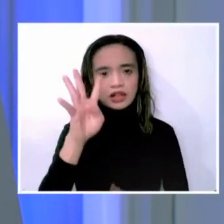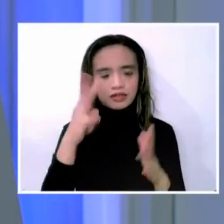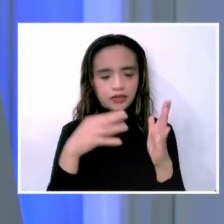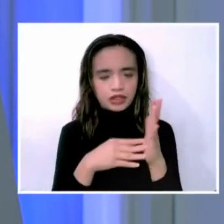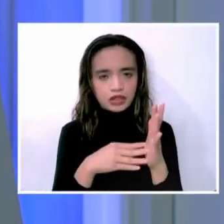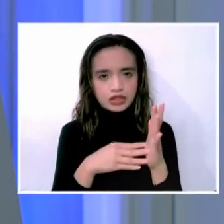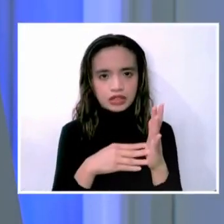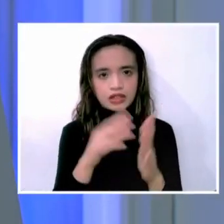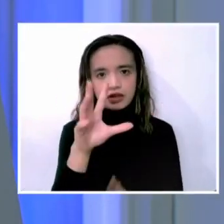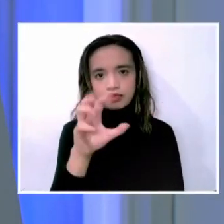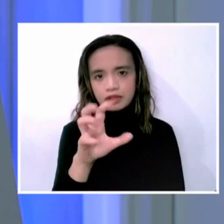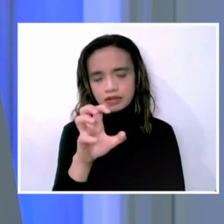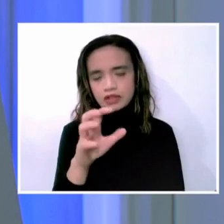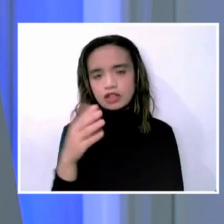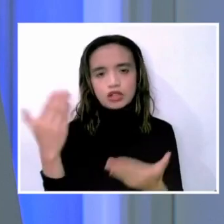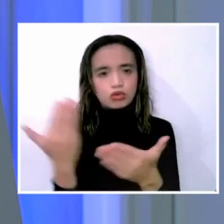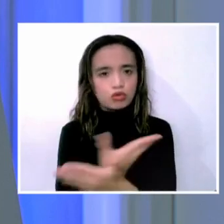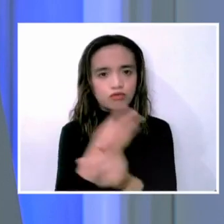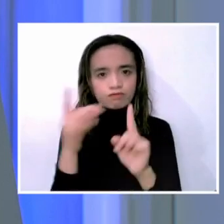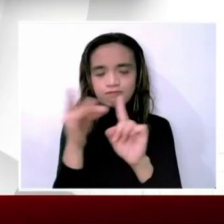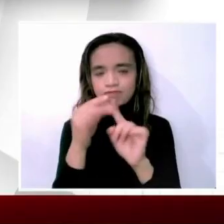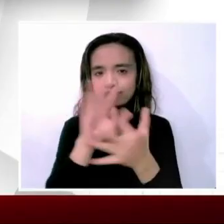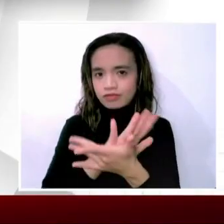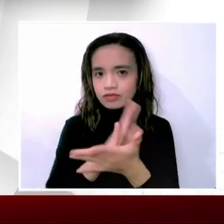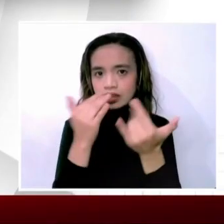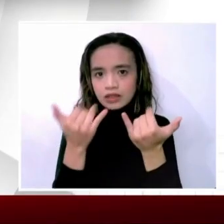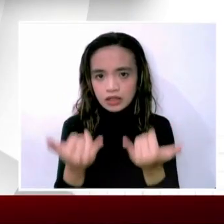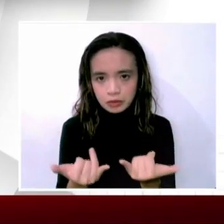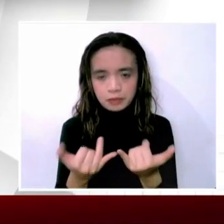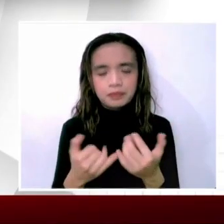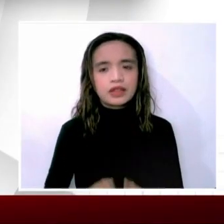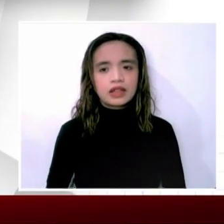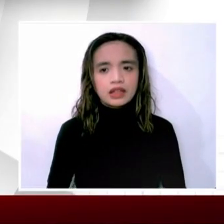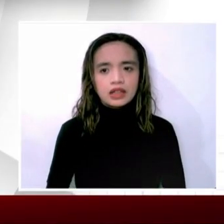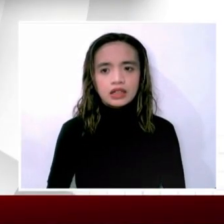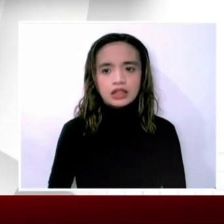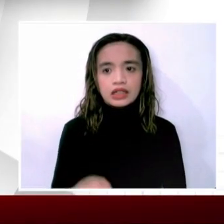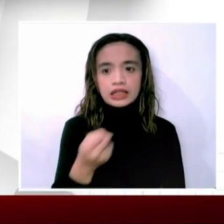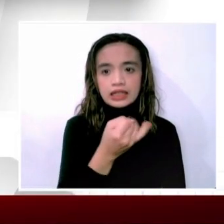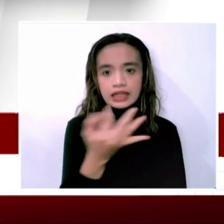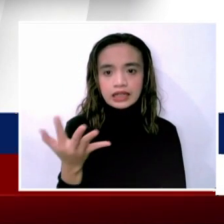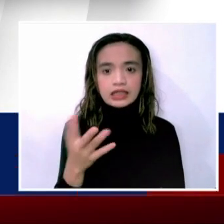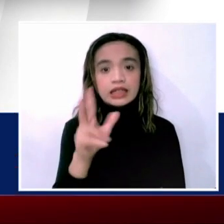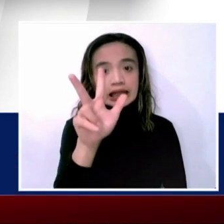4,575 na bagong kaso ng COVID-19 ngayong araw. At dahil po dito, umabot na sa higit na